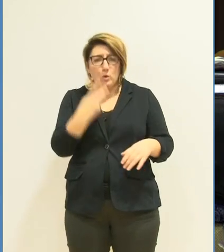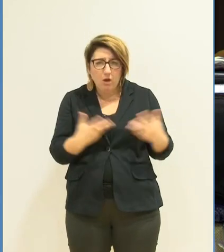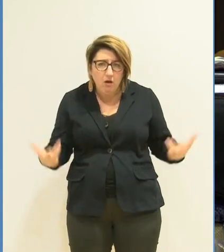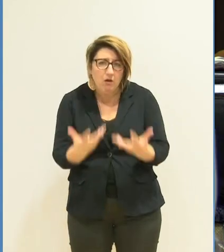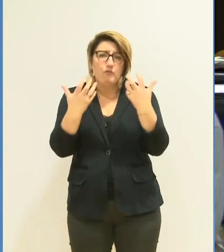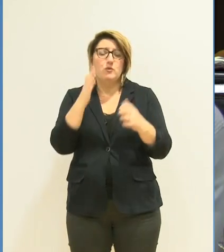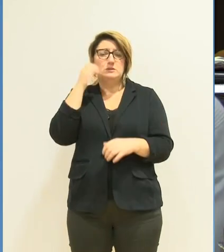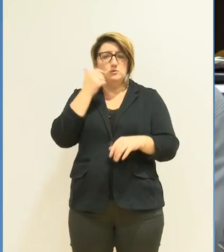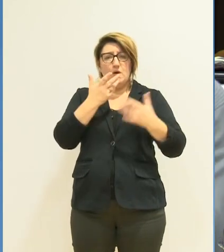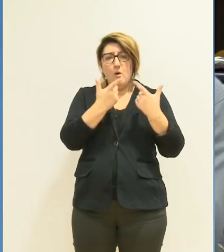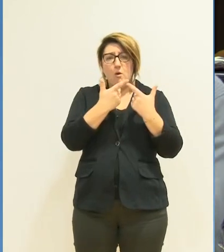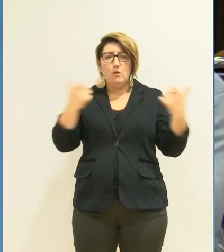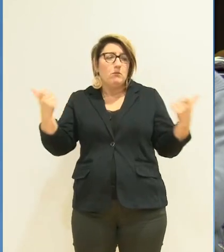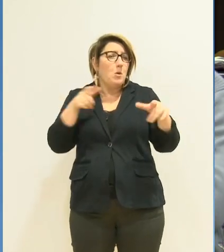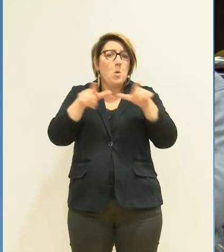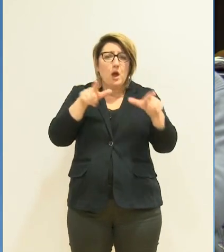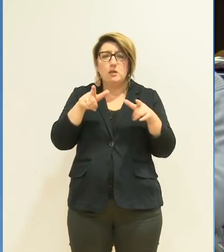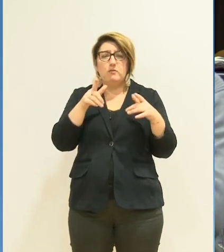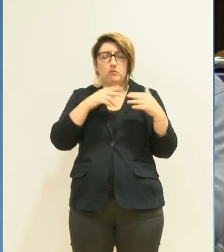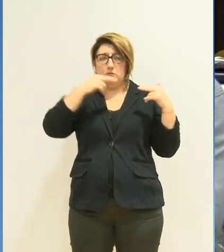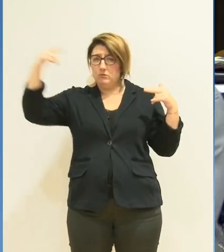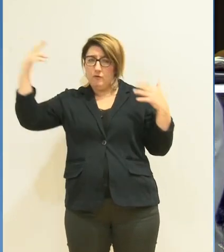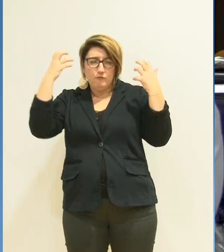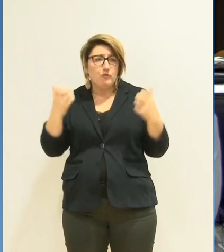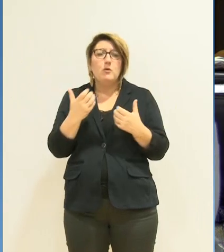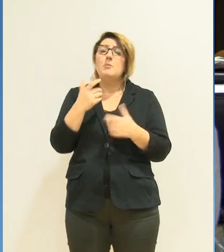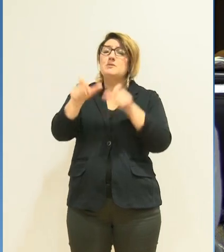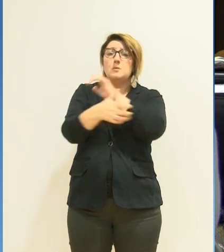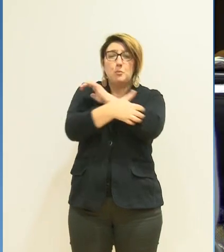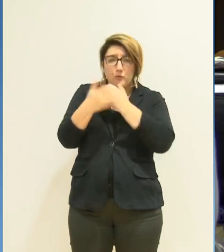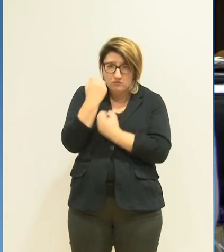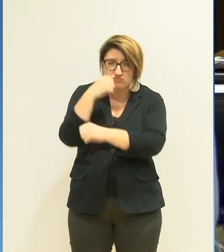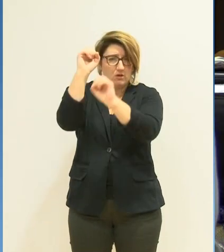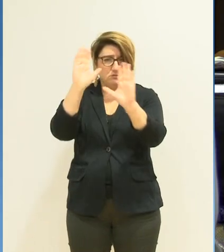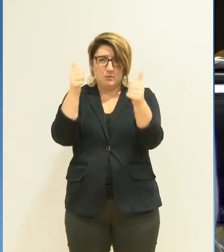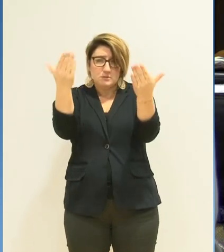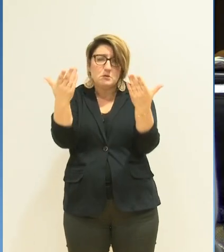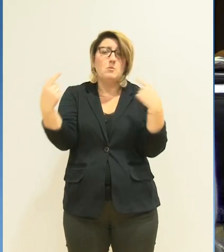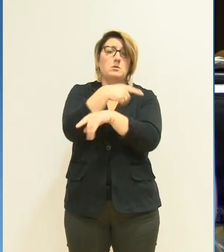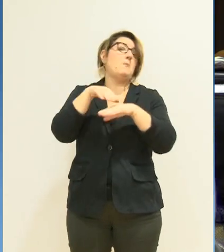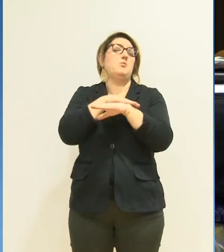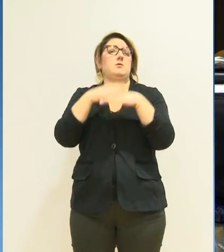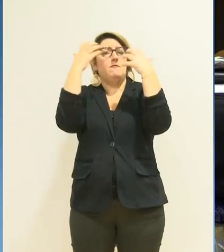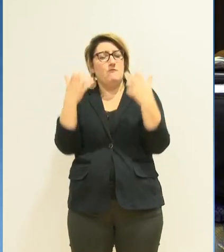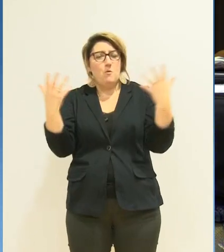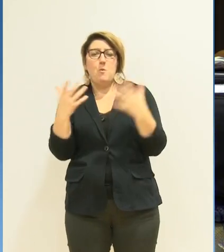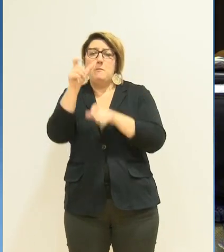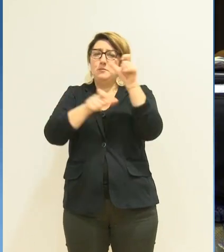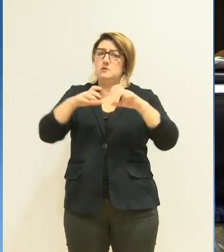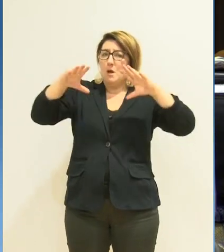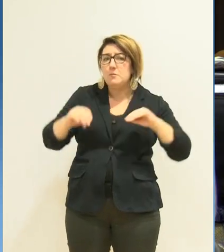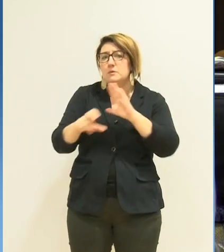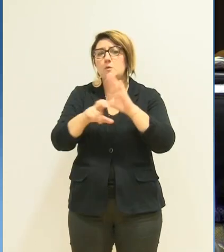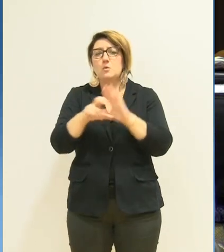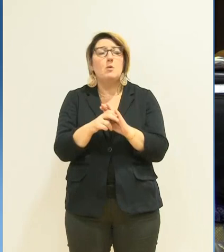quartier ce n'est pas chasser les pauvres dans le quartier que de faire cela notre politique vise justement à faire en sorte que les grenoblois jouissant aux faibles